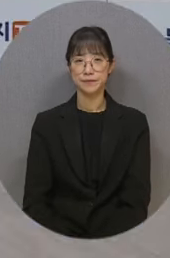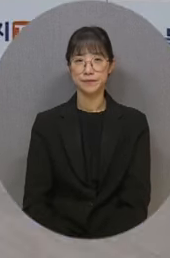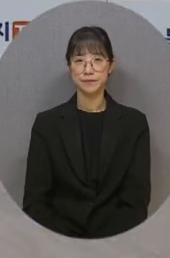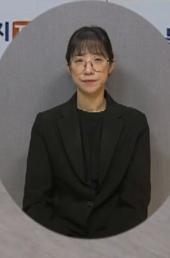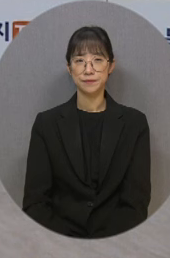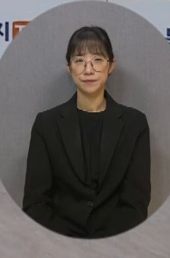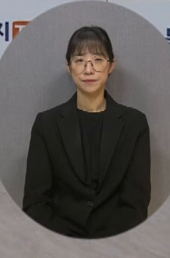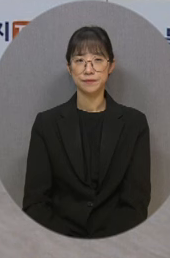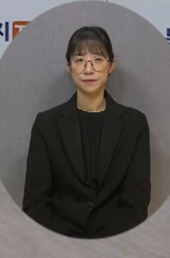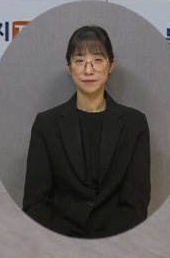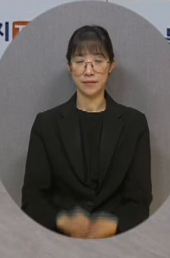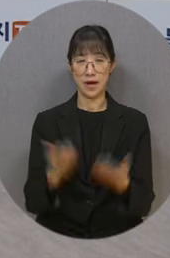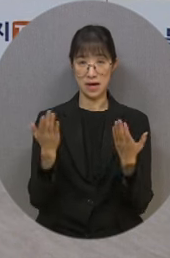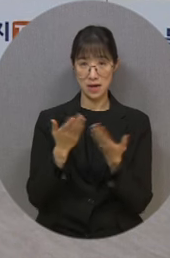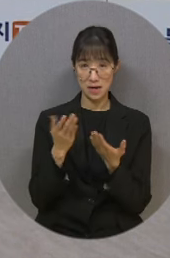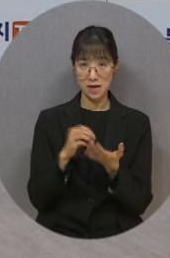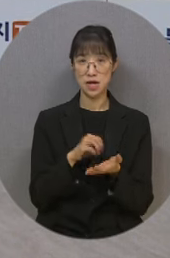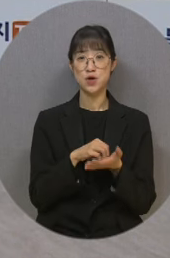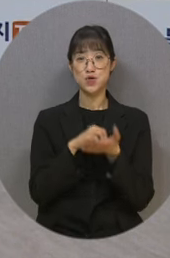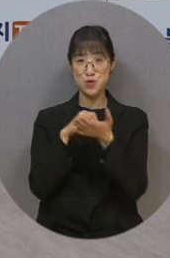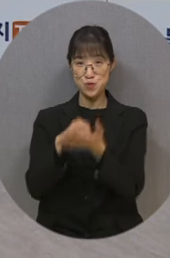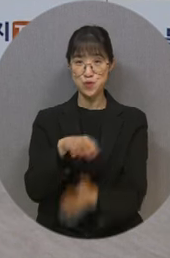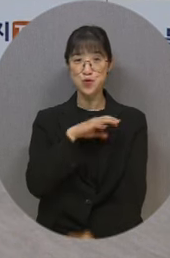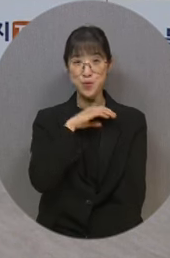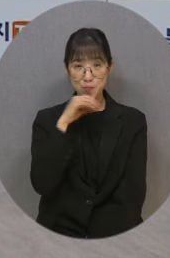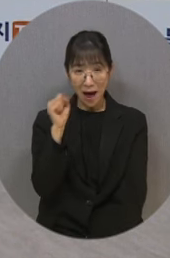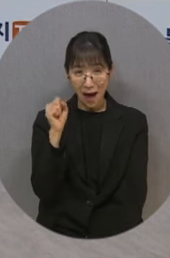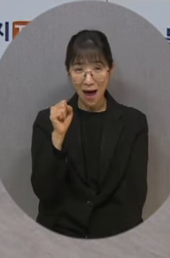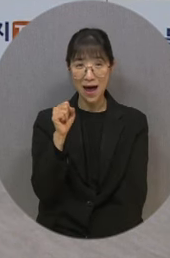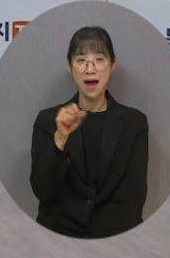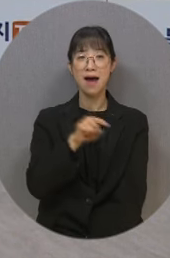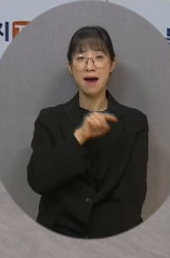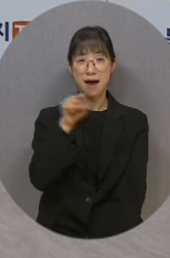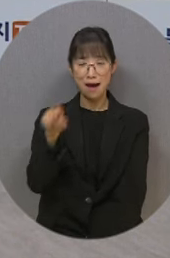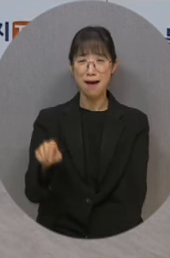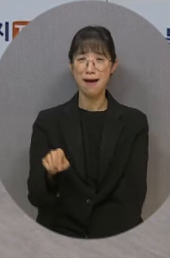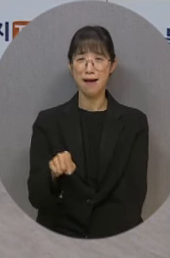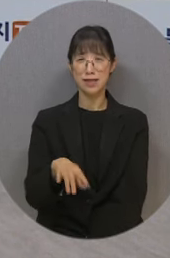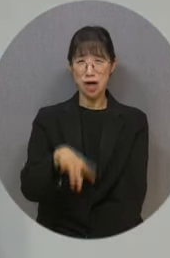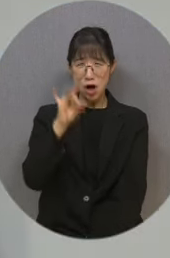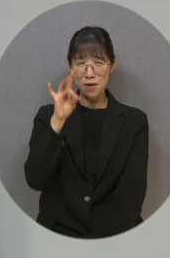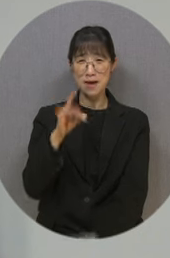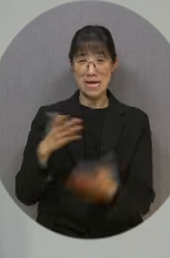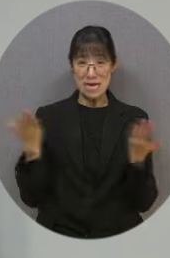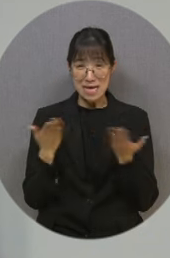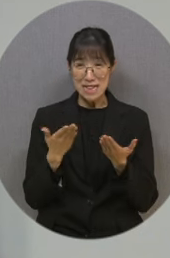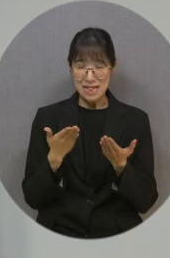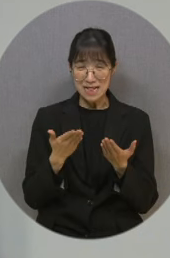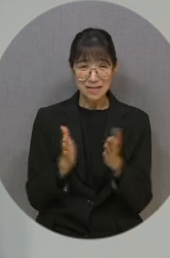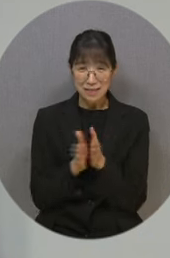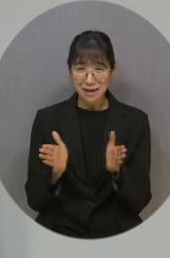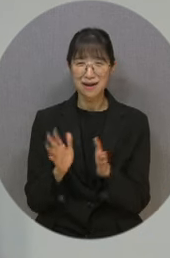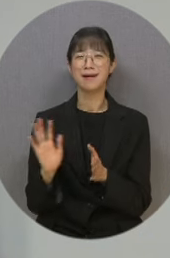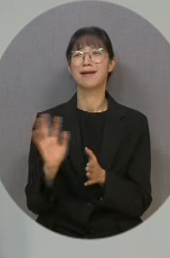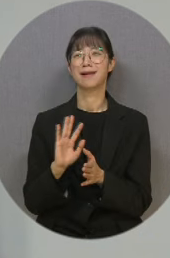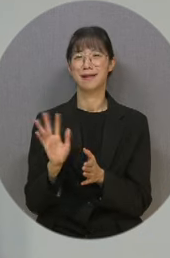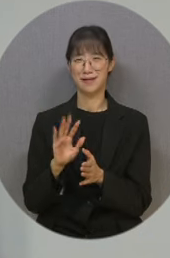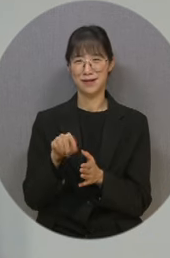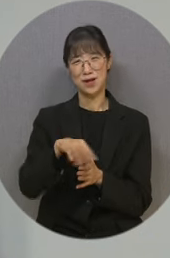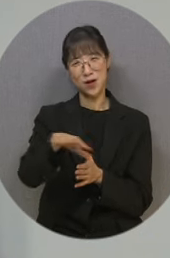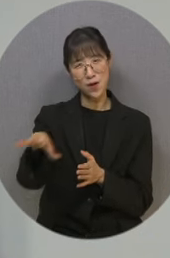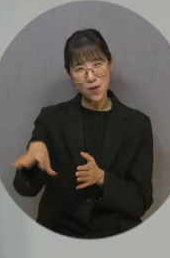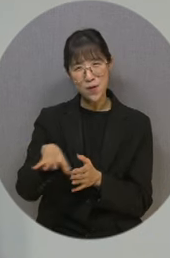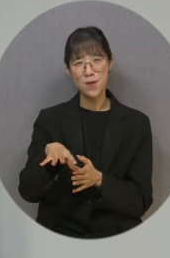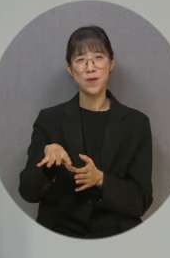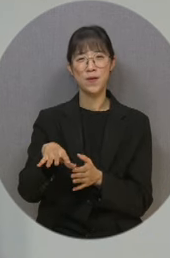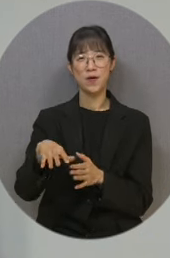저희가 이제 취업을 이제 한 다음에 직장에 들어가게 되면 무조건 일부터 하는게 아니잖아요 그죠 그 직장에 여러